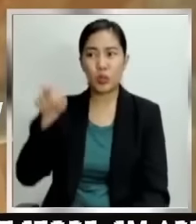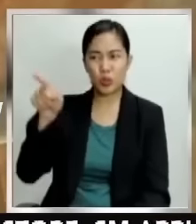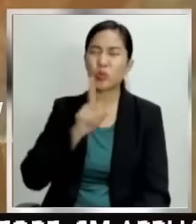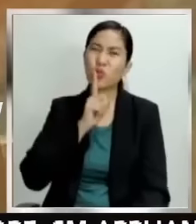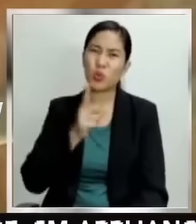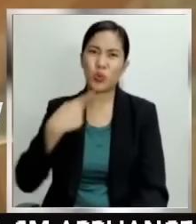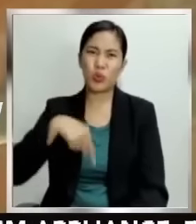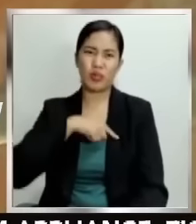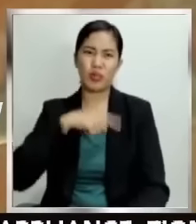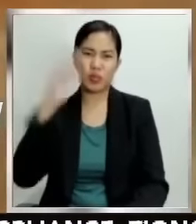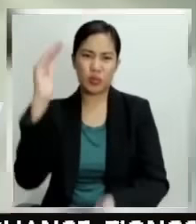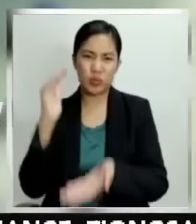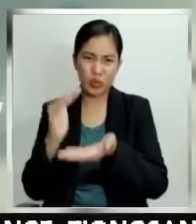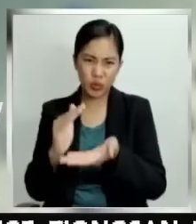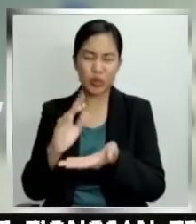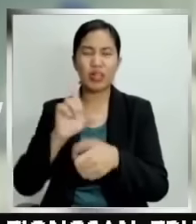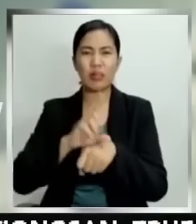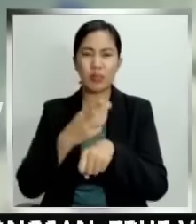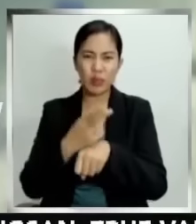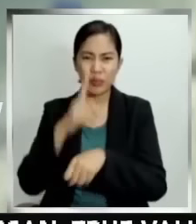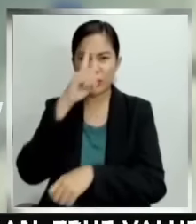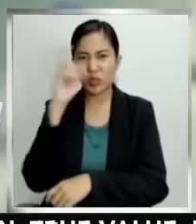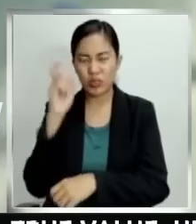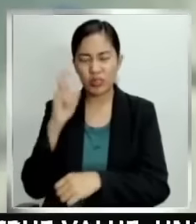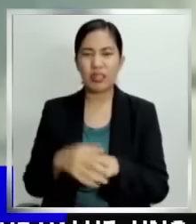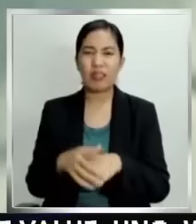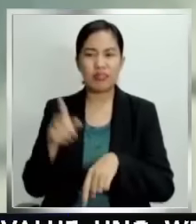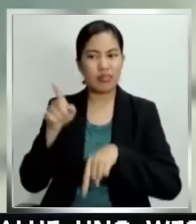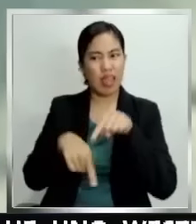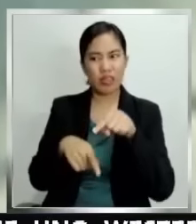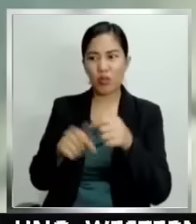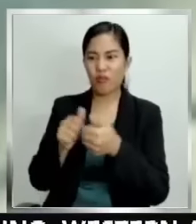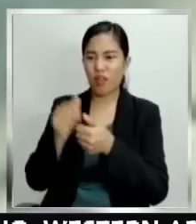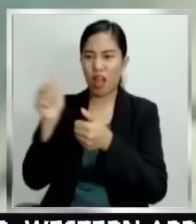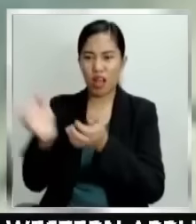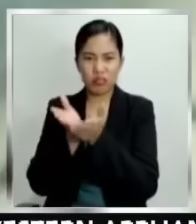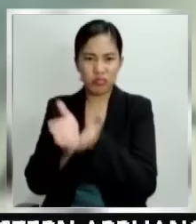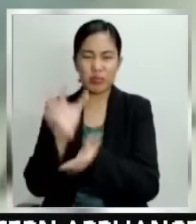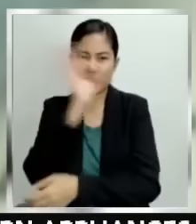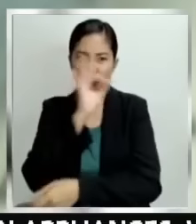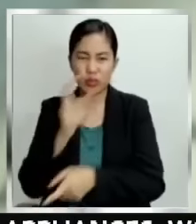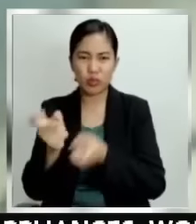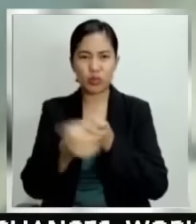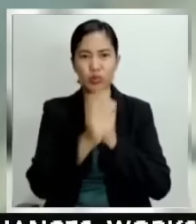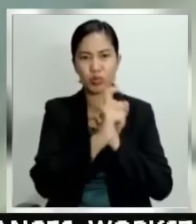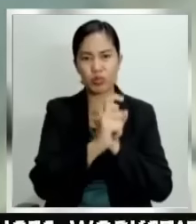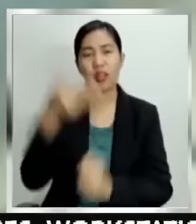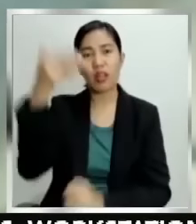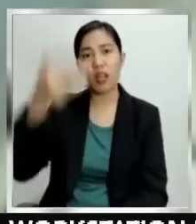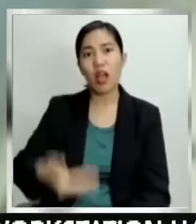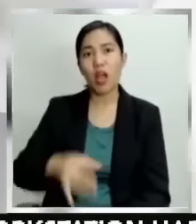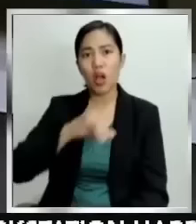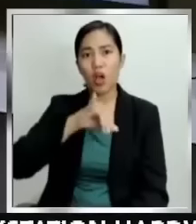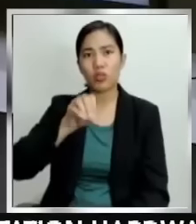kasi hindi na sila makalayo. Mula rito sa Palawan, para sa GMA Integrated News, Joseph Morong, nakatutok 24 oras.